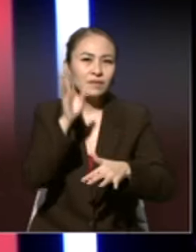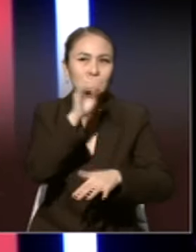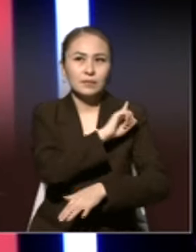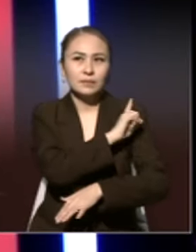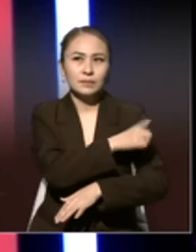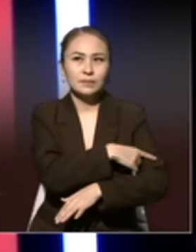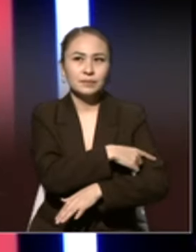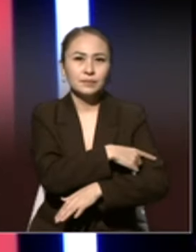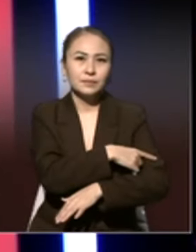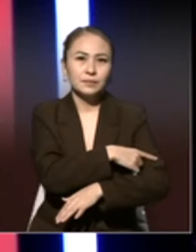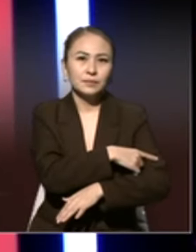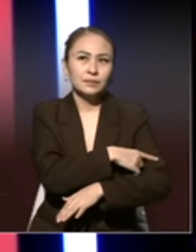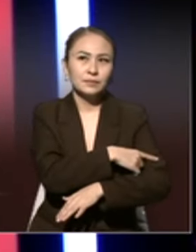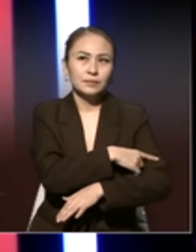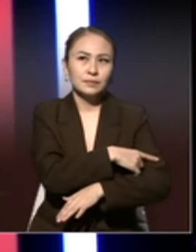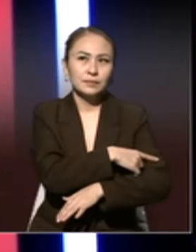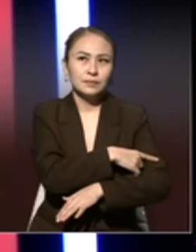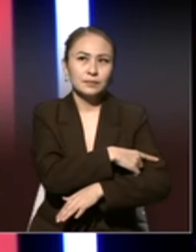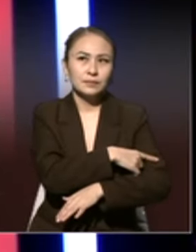кішкентай